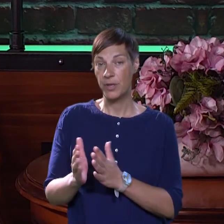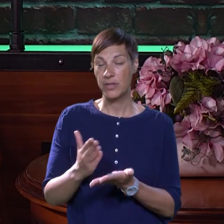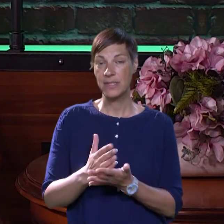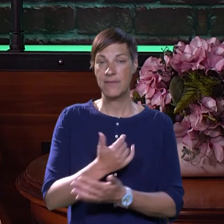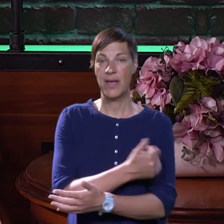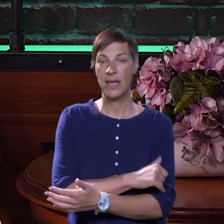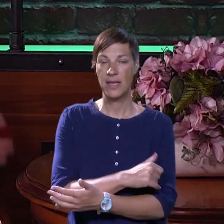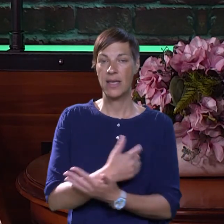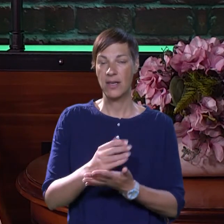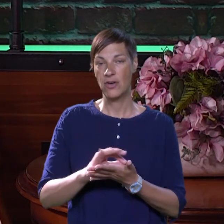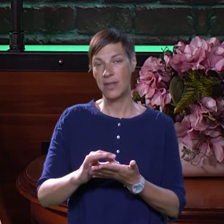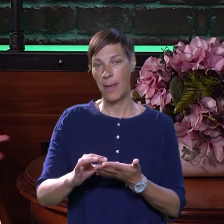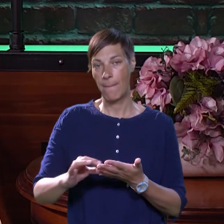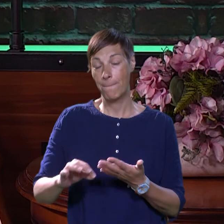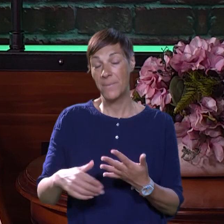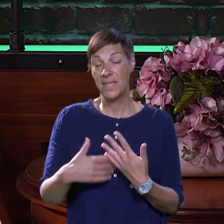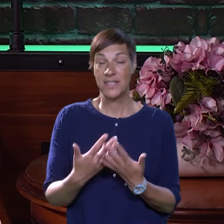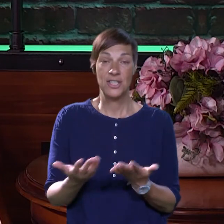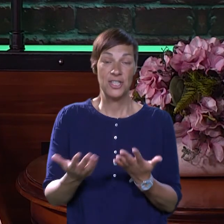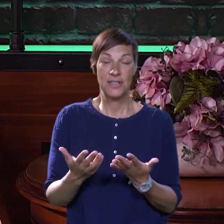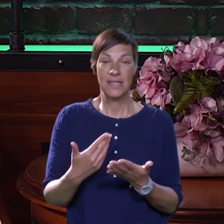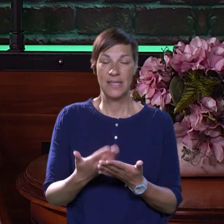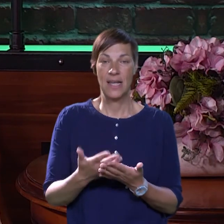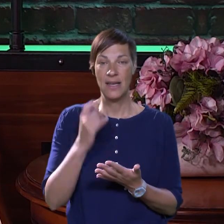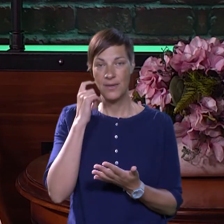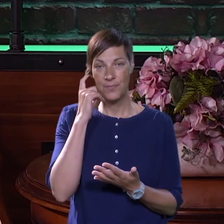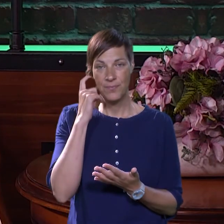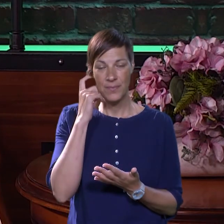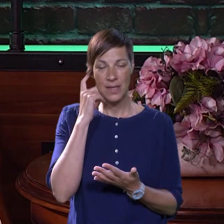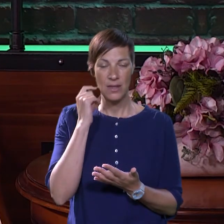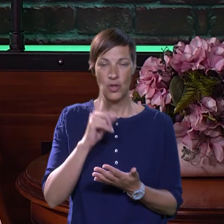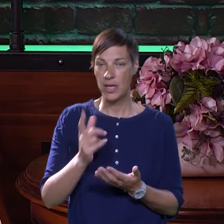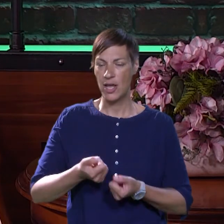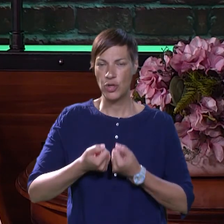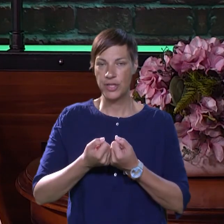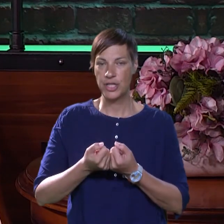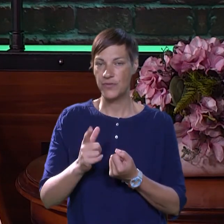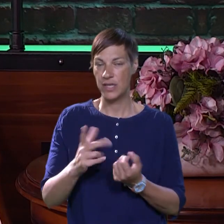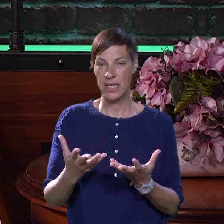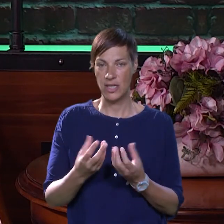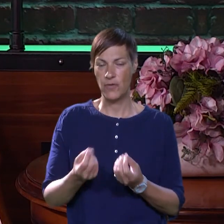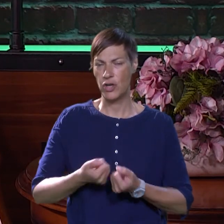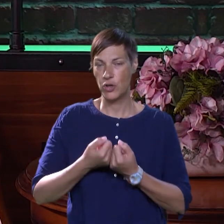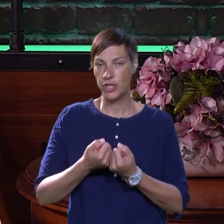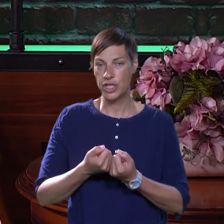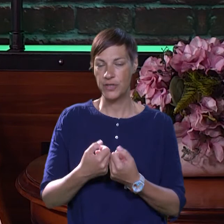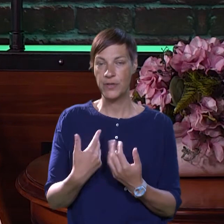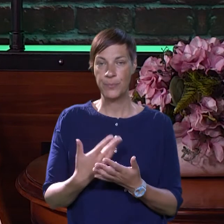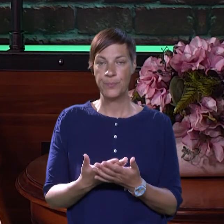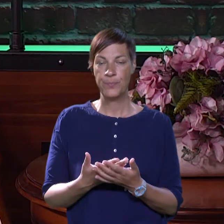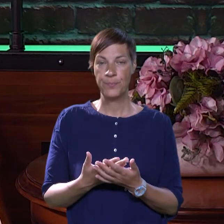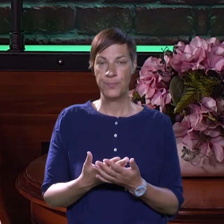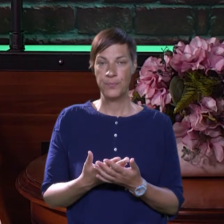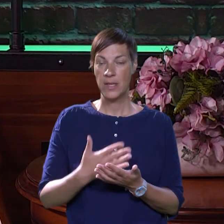komponentu, nego svake godine piši pa ne piši, pa će ti biti, i dalje je to u stvari neodrživo, nije dovoljno održivo. Ono što